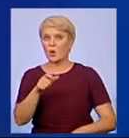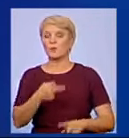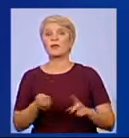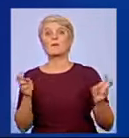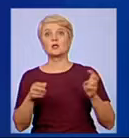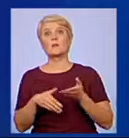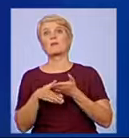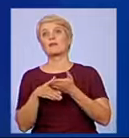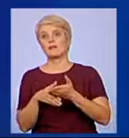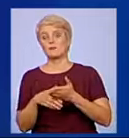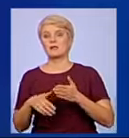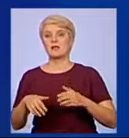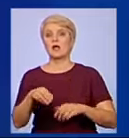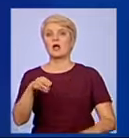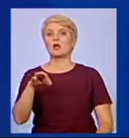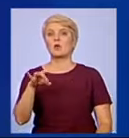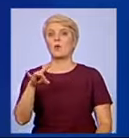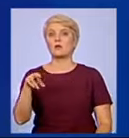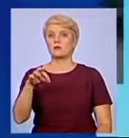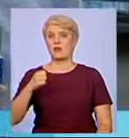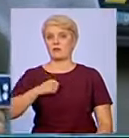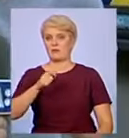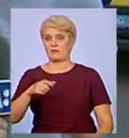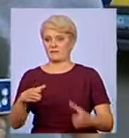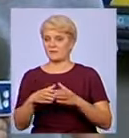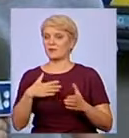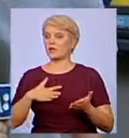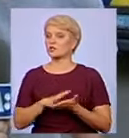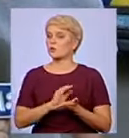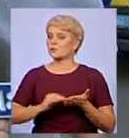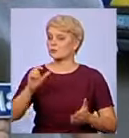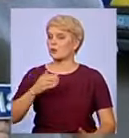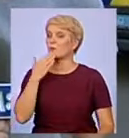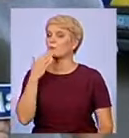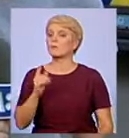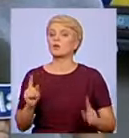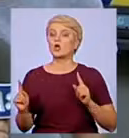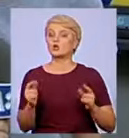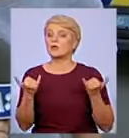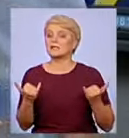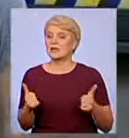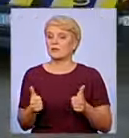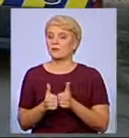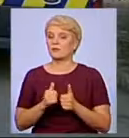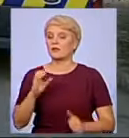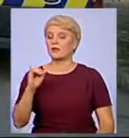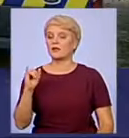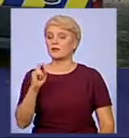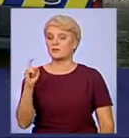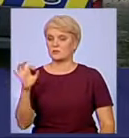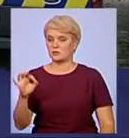підтримати торнадівців. Там працює наша кореспондентка Олена Близнякова. Олена, що зараз відбувається біля СІЗО?